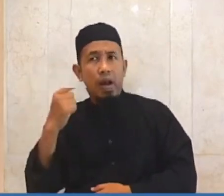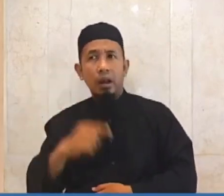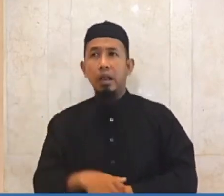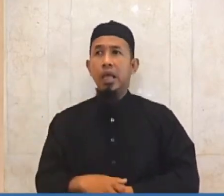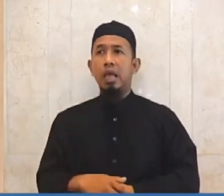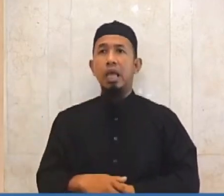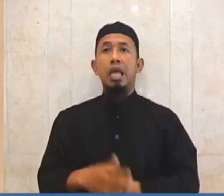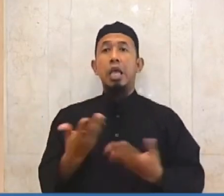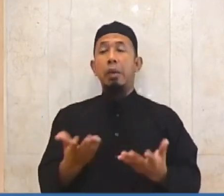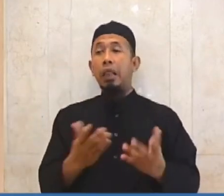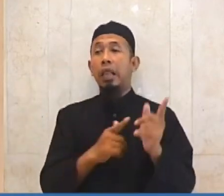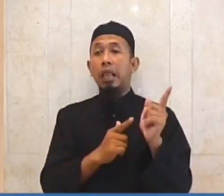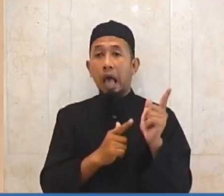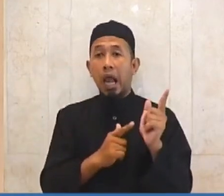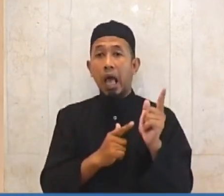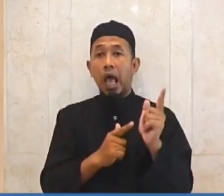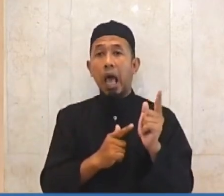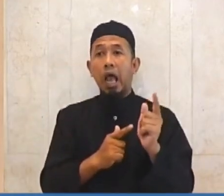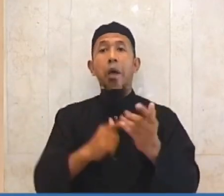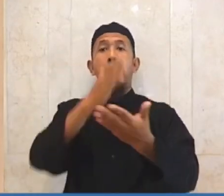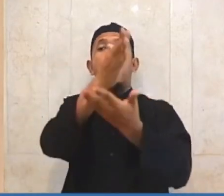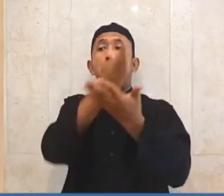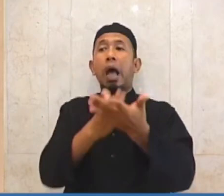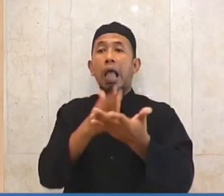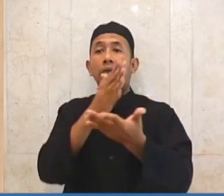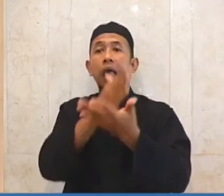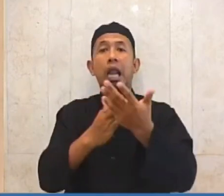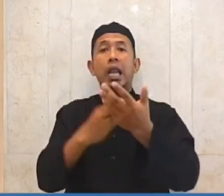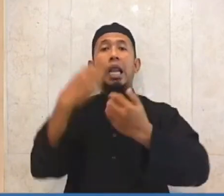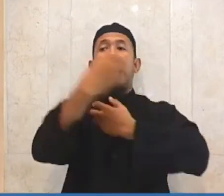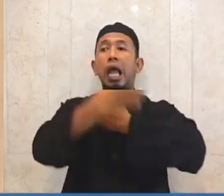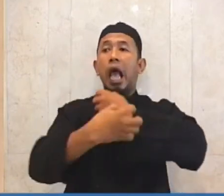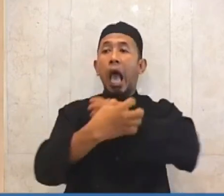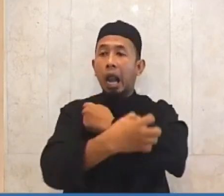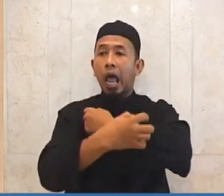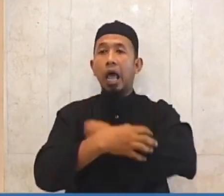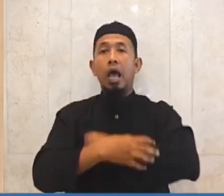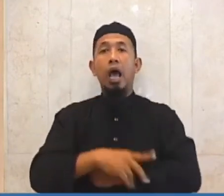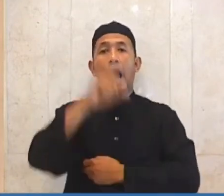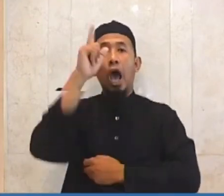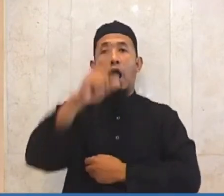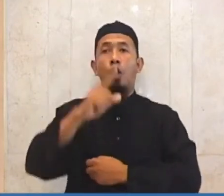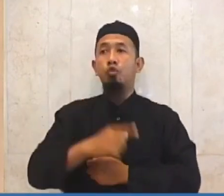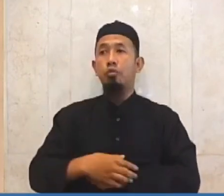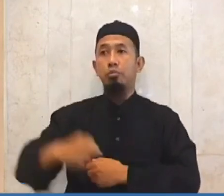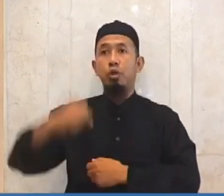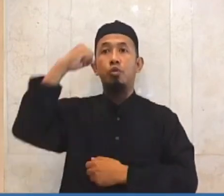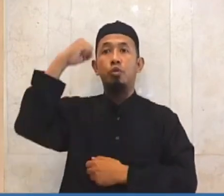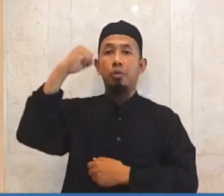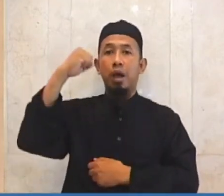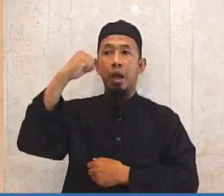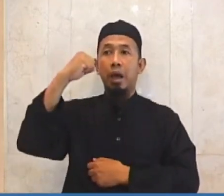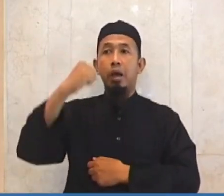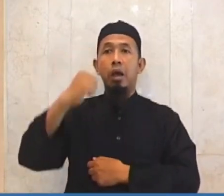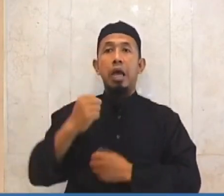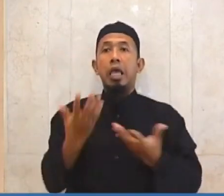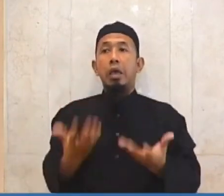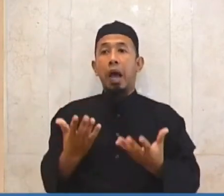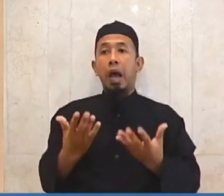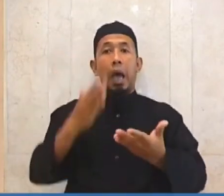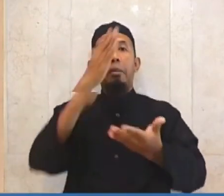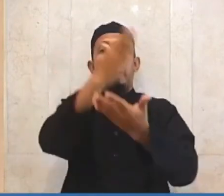tentara yang berada di perbatasan harus berjuang mengamankan perbatasan mengamankan